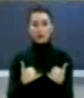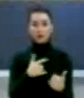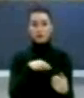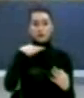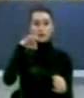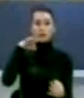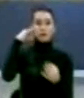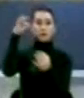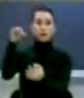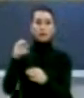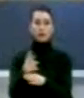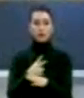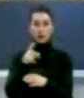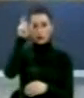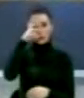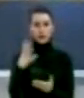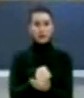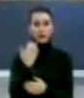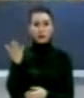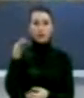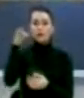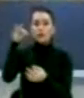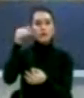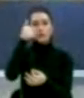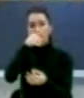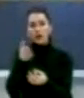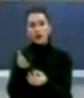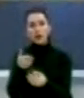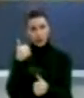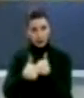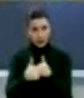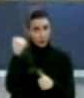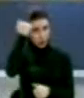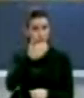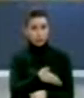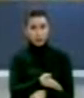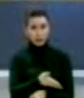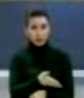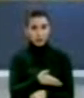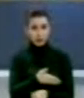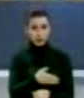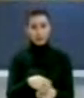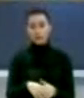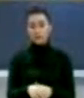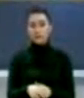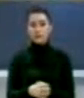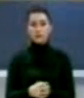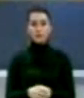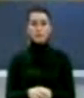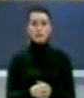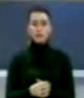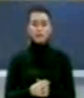dekoratën më të madhe shtetënore në Serbi. Për çka e merr ajo dekoratë? Për krimin në Kosovë apo për çka tjetër?